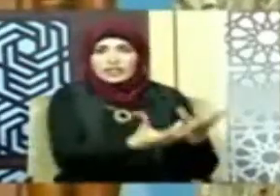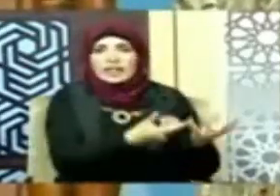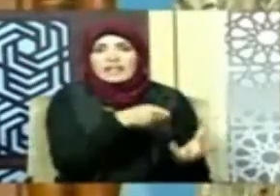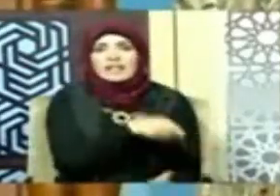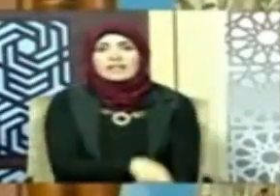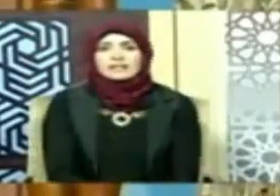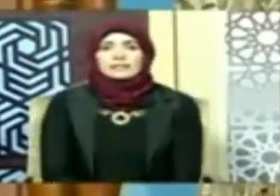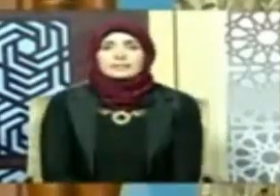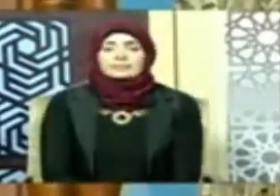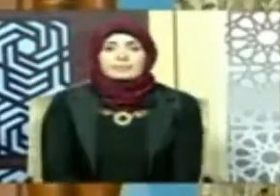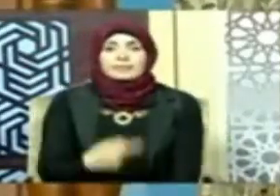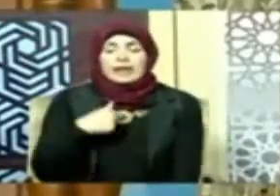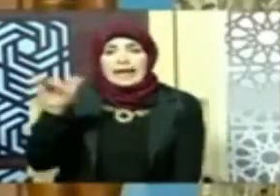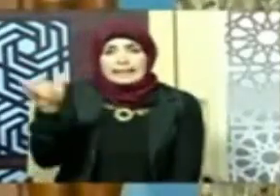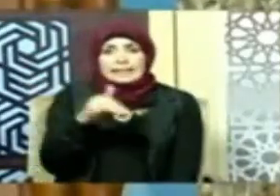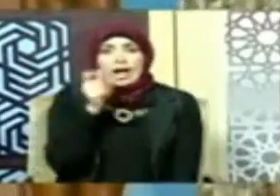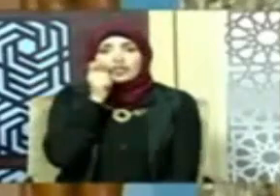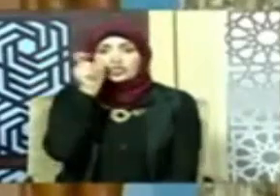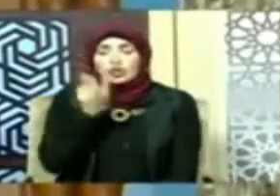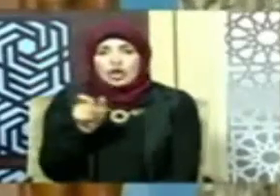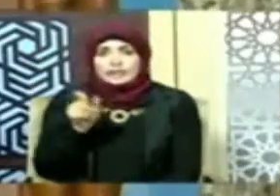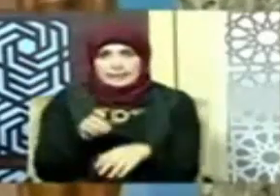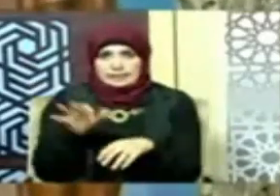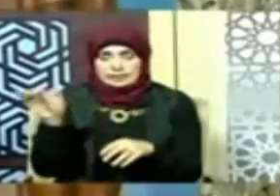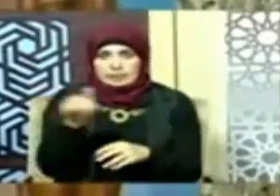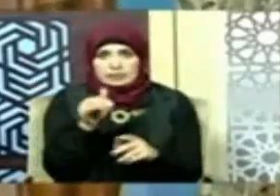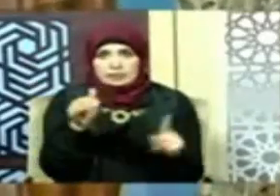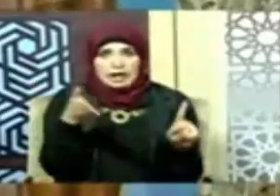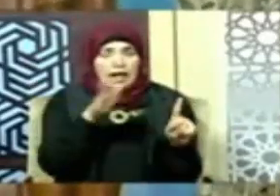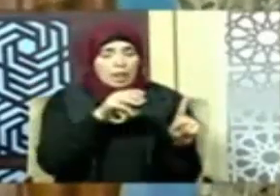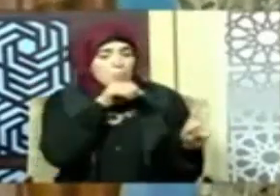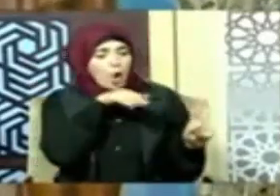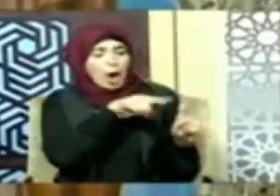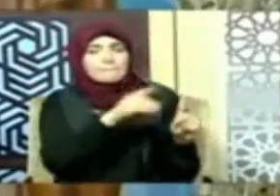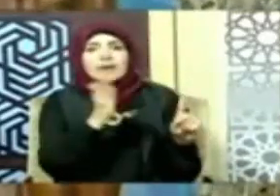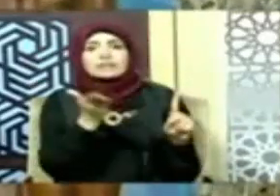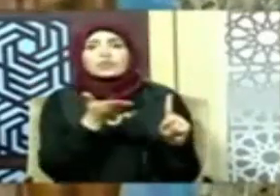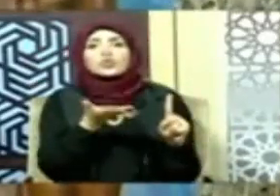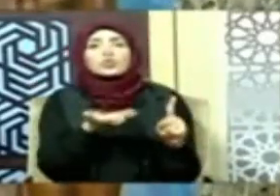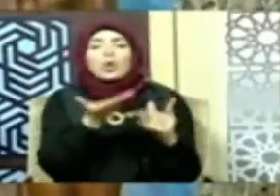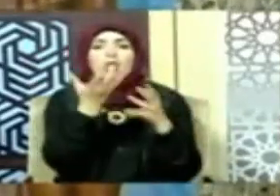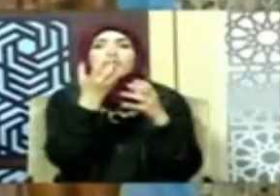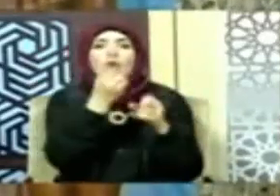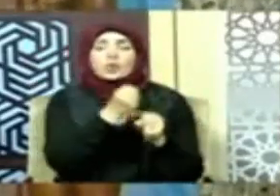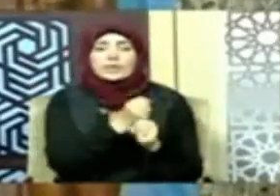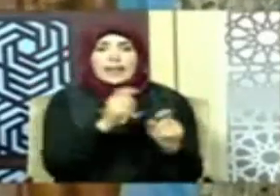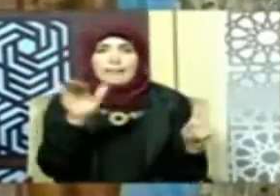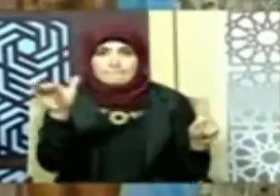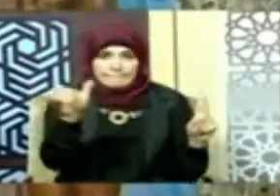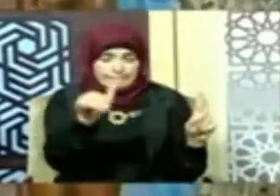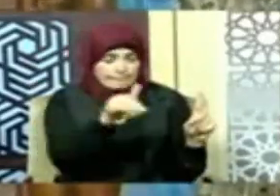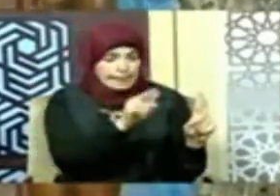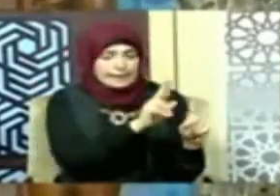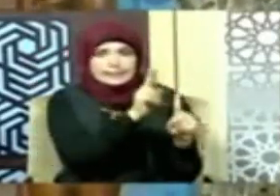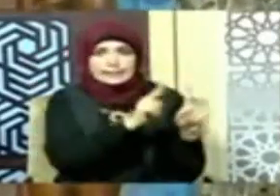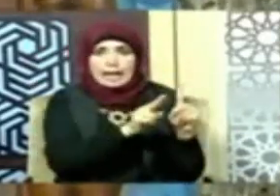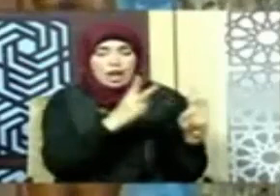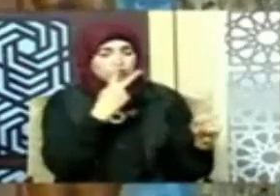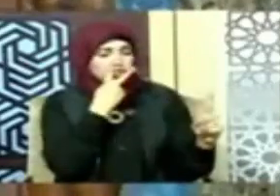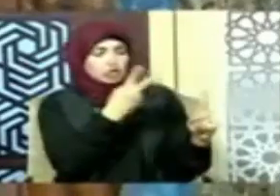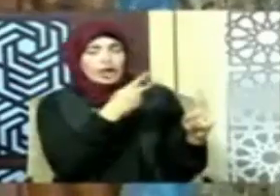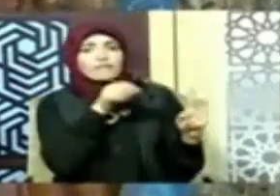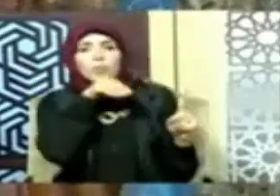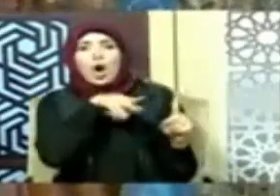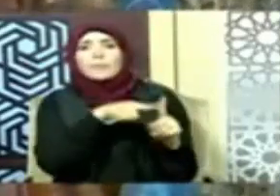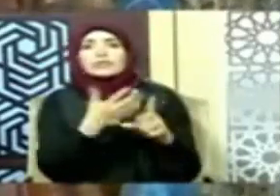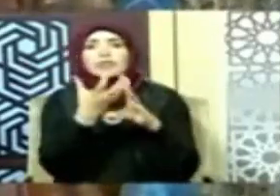أحد الناس على سيدنا رسول الله صلى الله عليه وسلم ووجد النبي صلى الله عليه